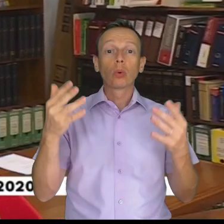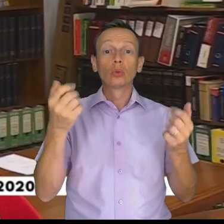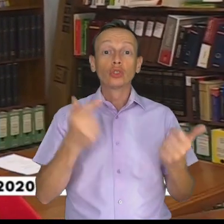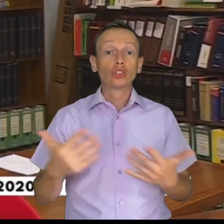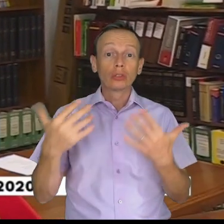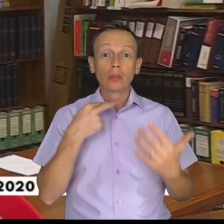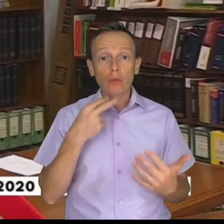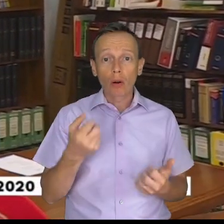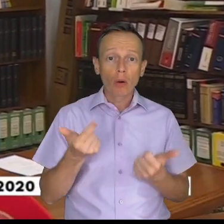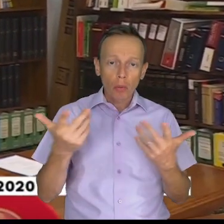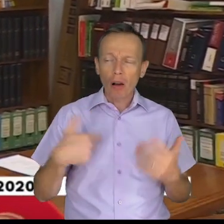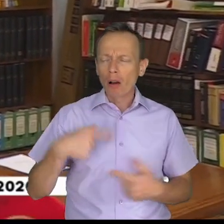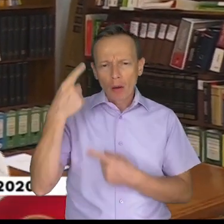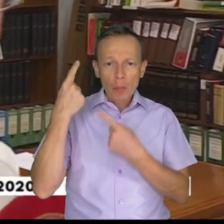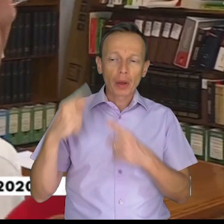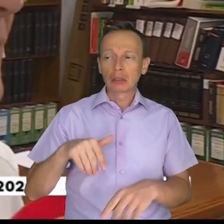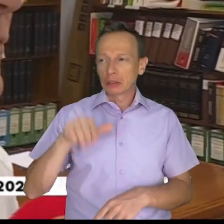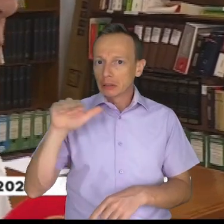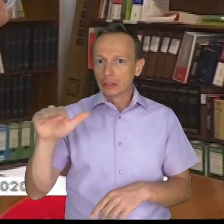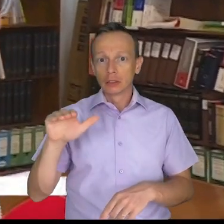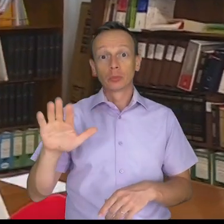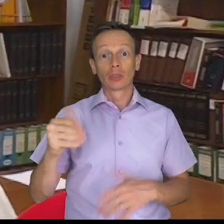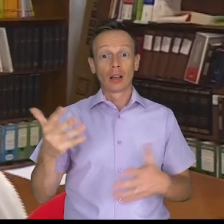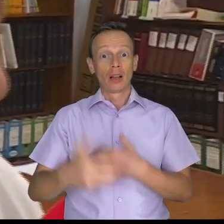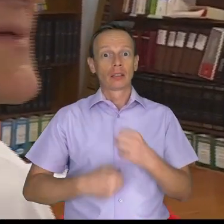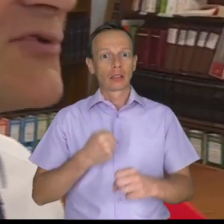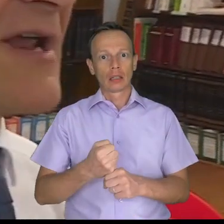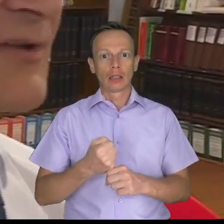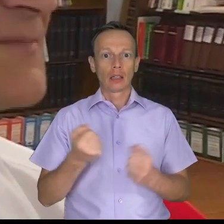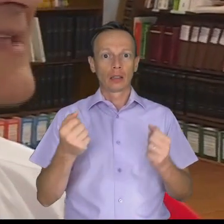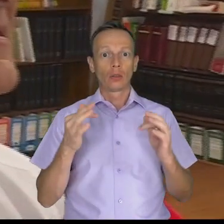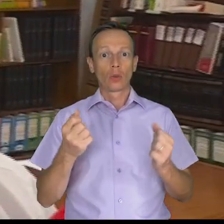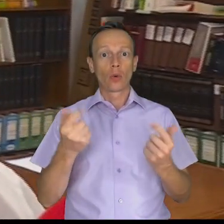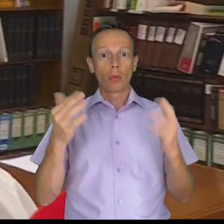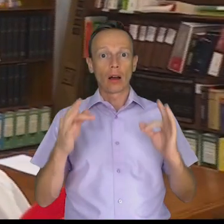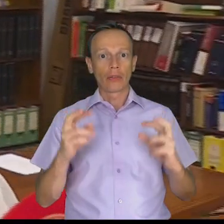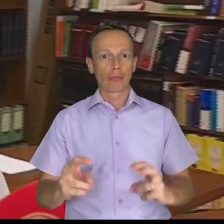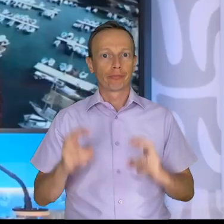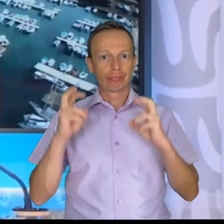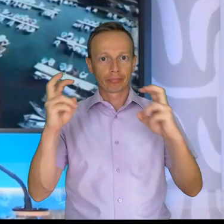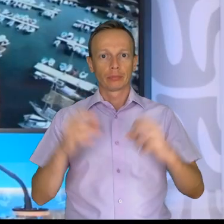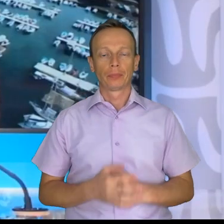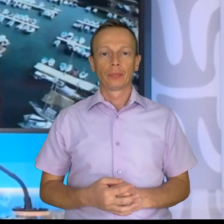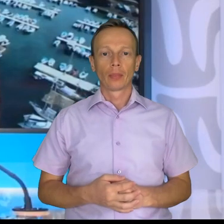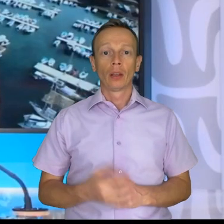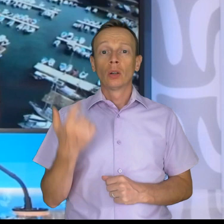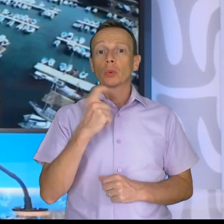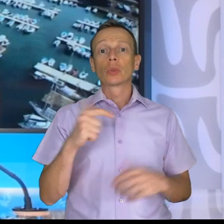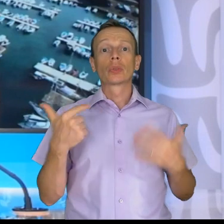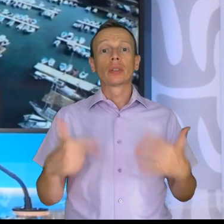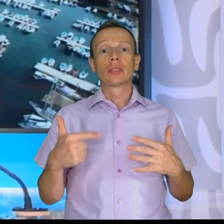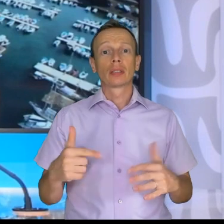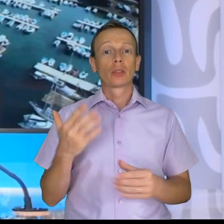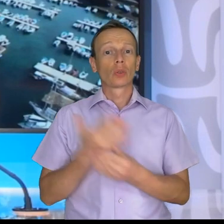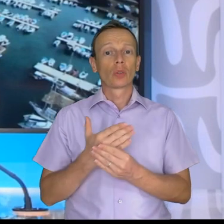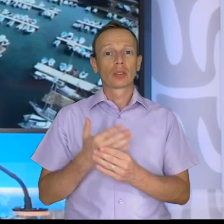du résultat de ces élections. Et c'est ce qui explique que cette année soit un peu exceptionnelle en termes statistiques. À noter que